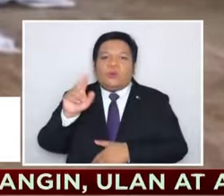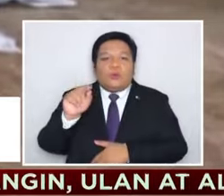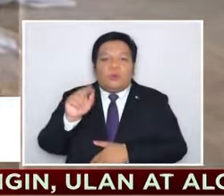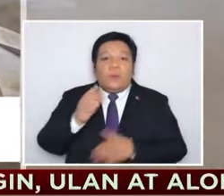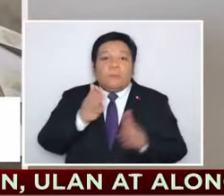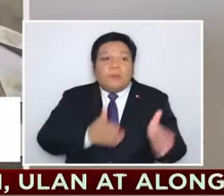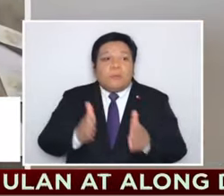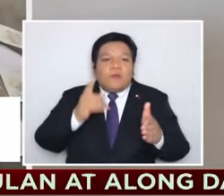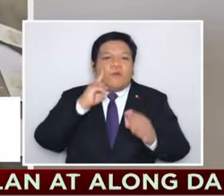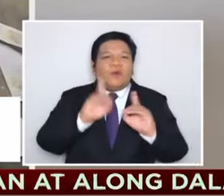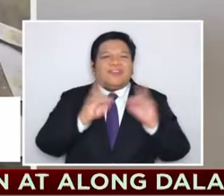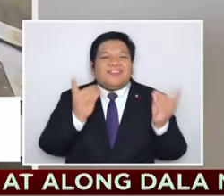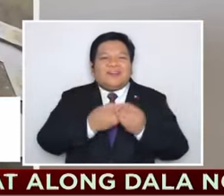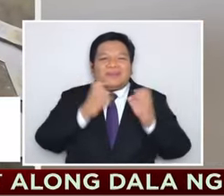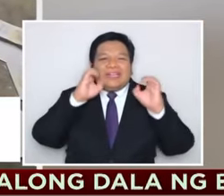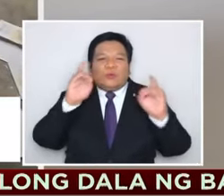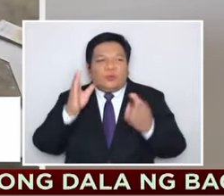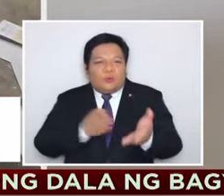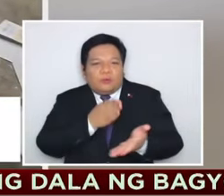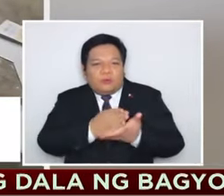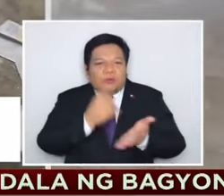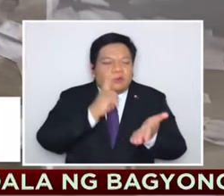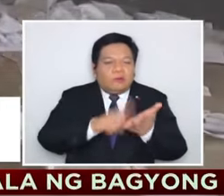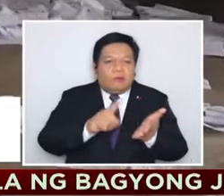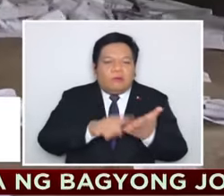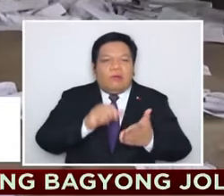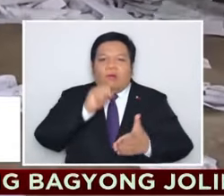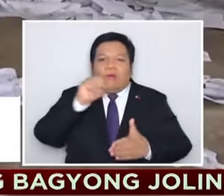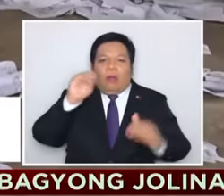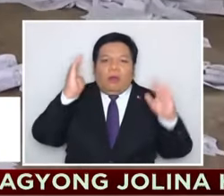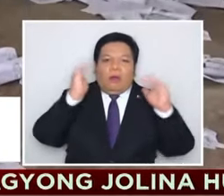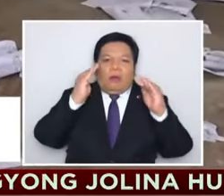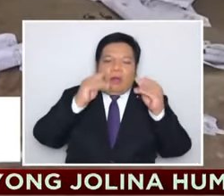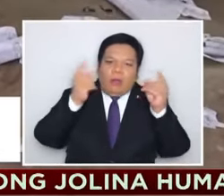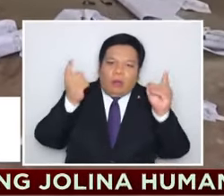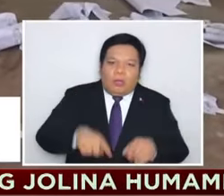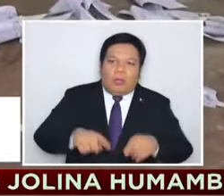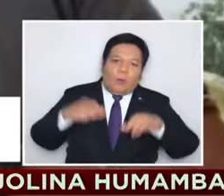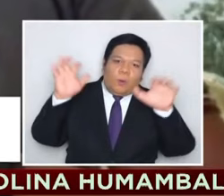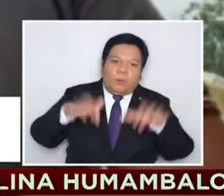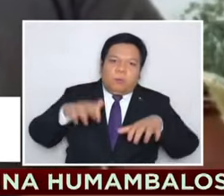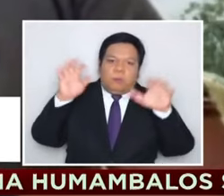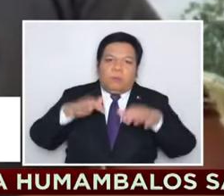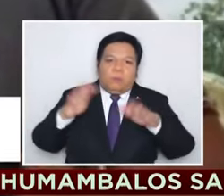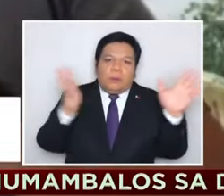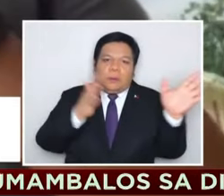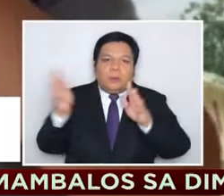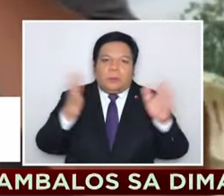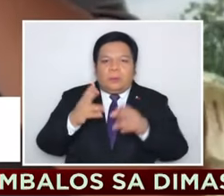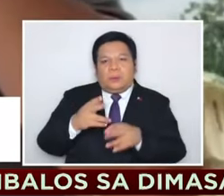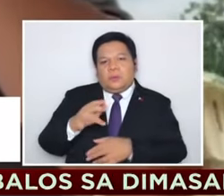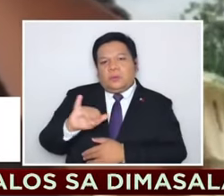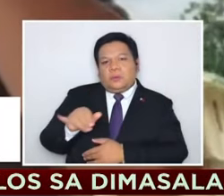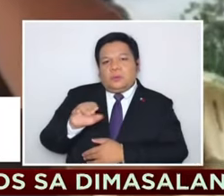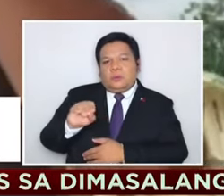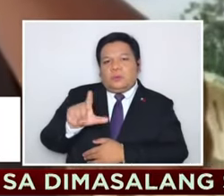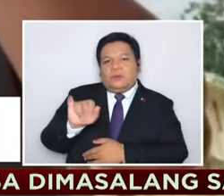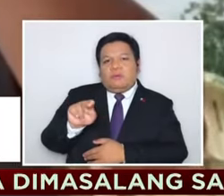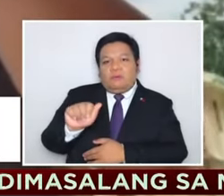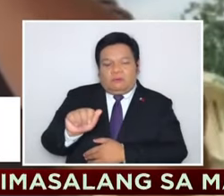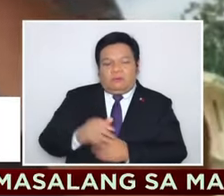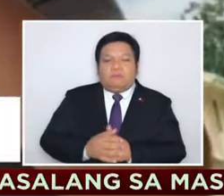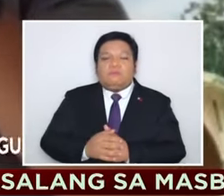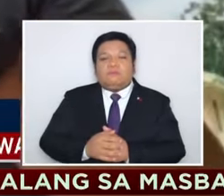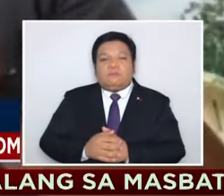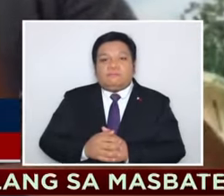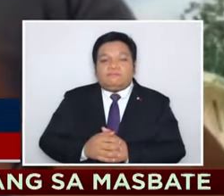sa pasukan. Hindi nila inasahan ang bagsik ng bagyong Jolina. Yung information kasi na natatanggap namin